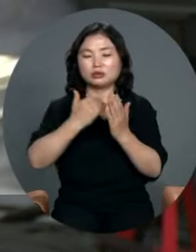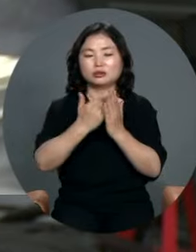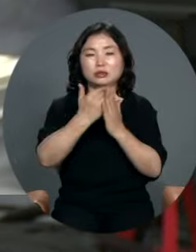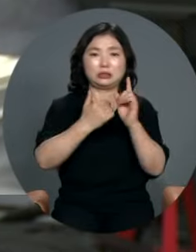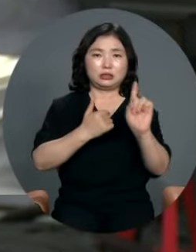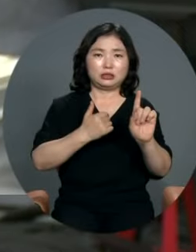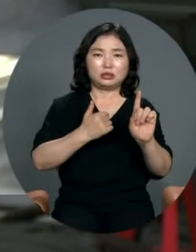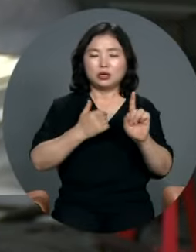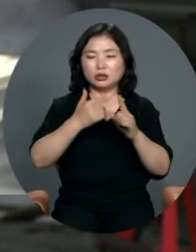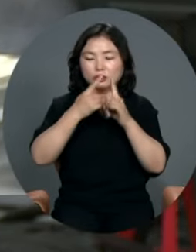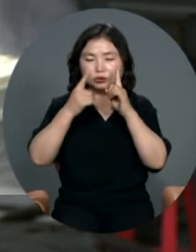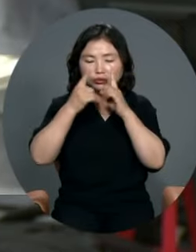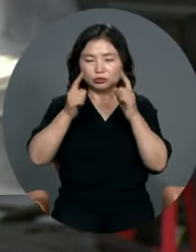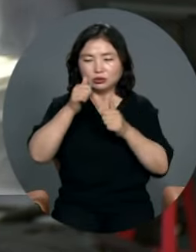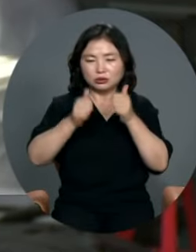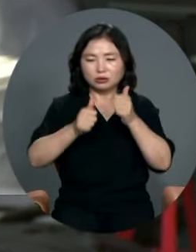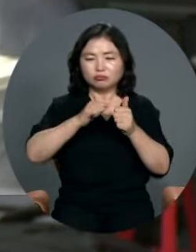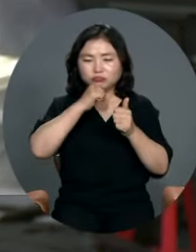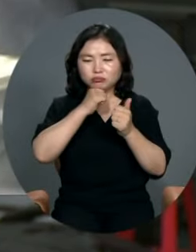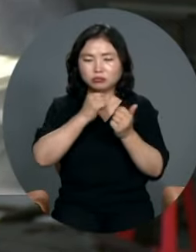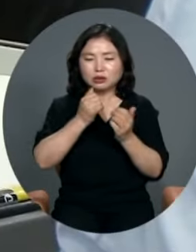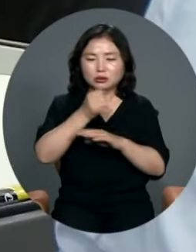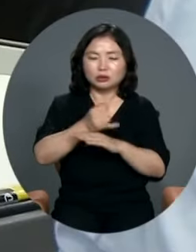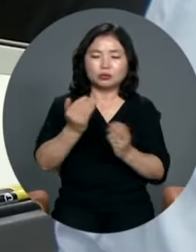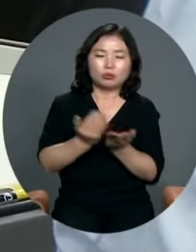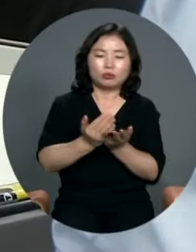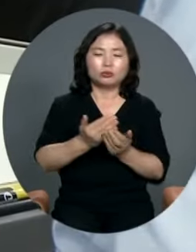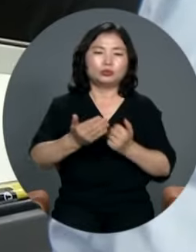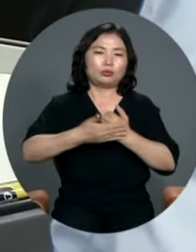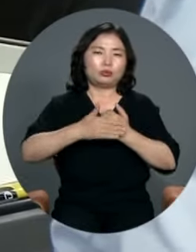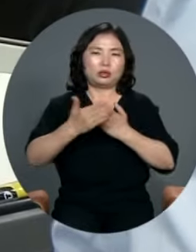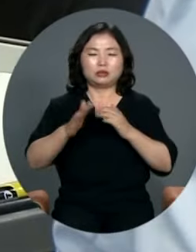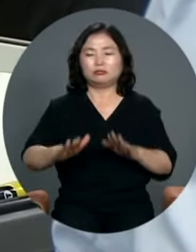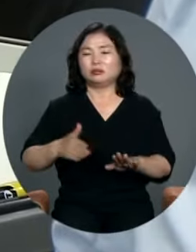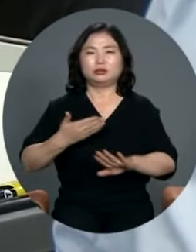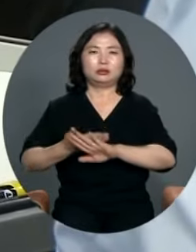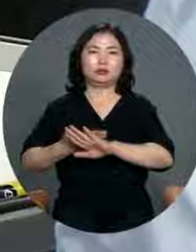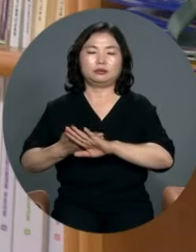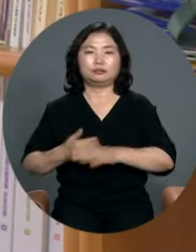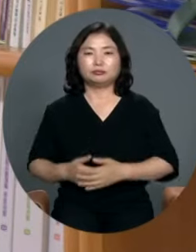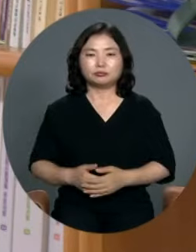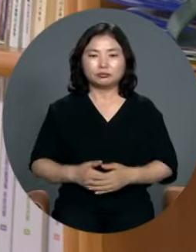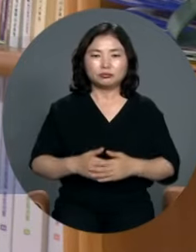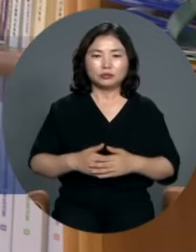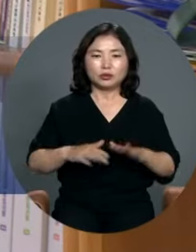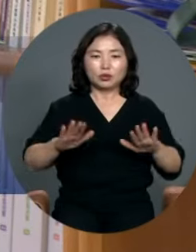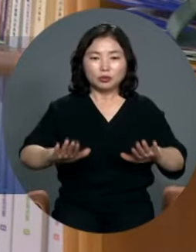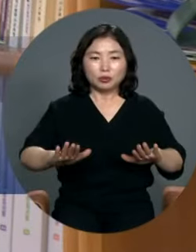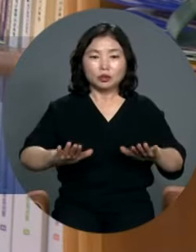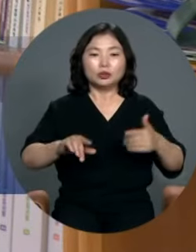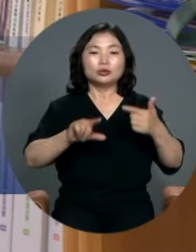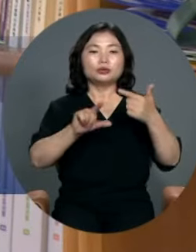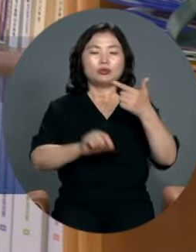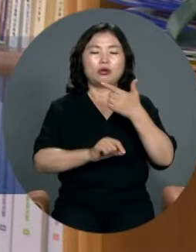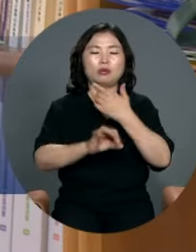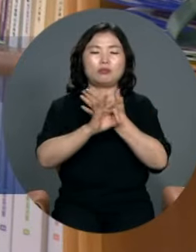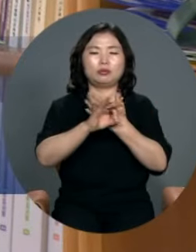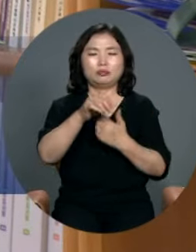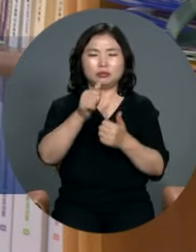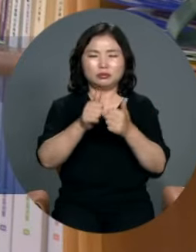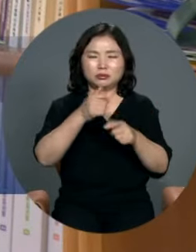얻어 수능 최저 기준을 맞추는 데 큰 도움이 되었지만 지금은 달라졌습니다. 이번 6월 모의평가에서 영어가 너무